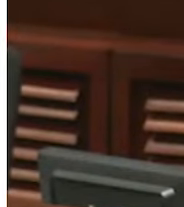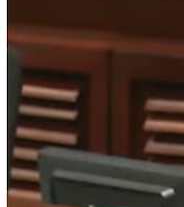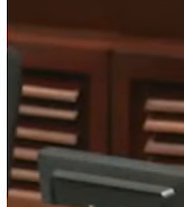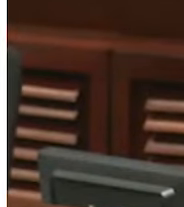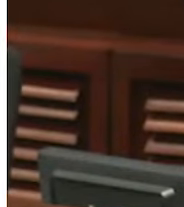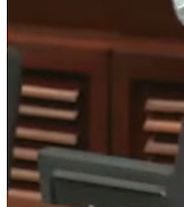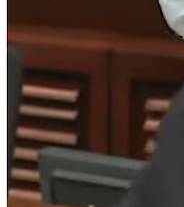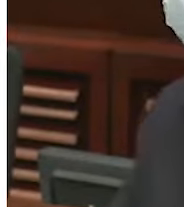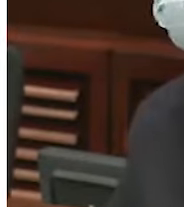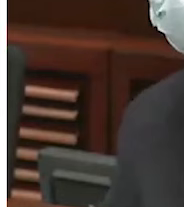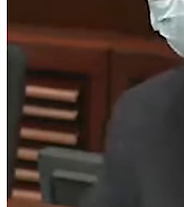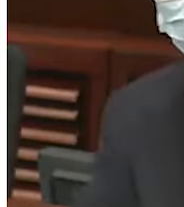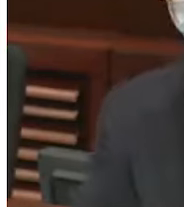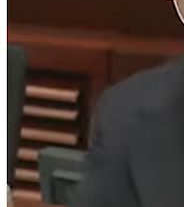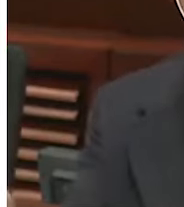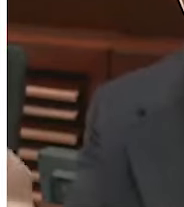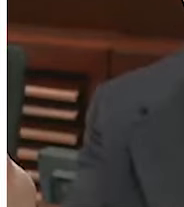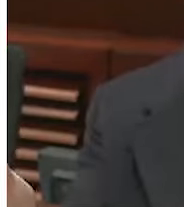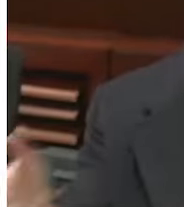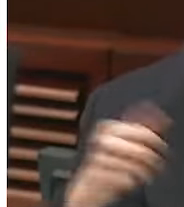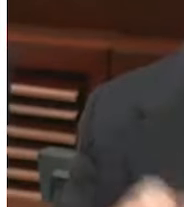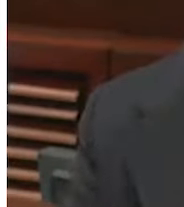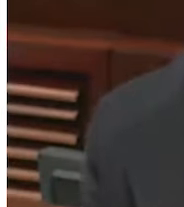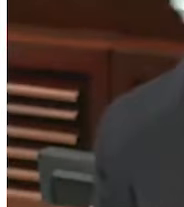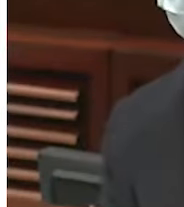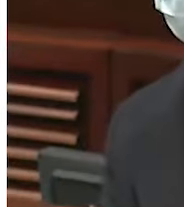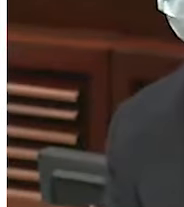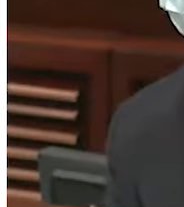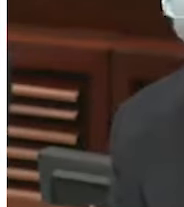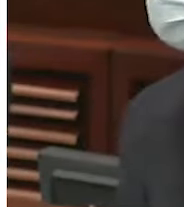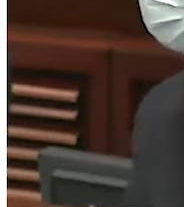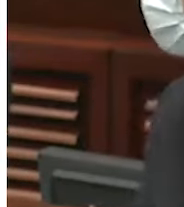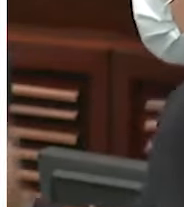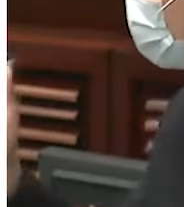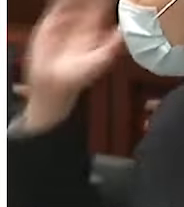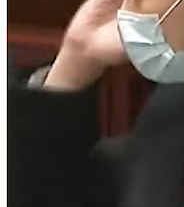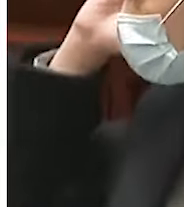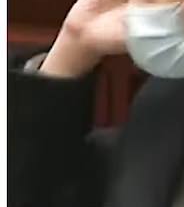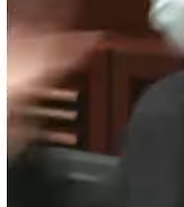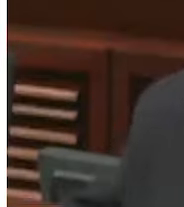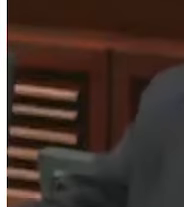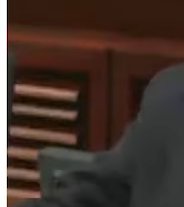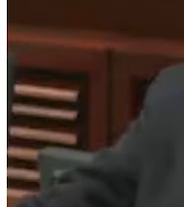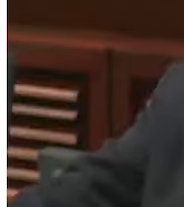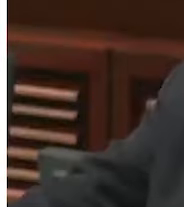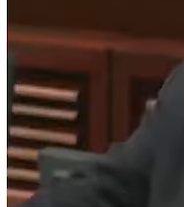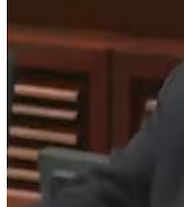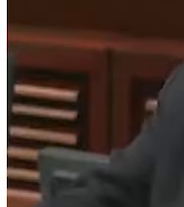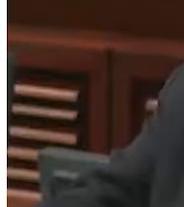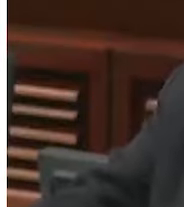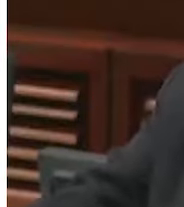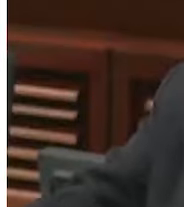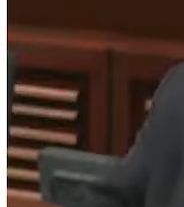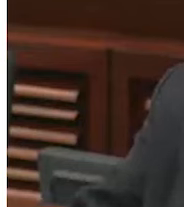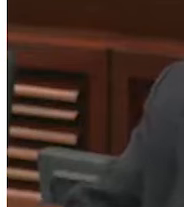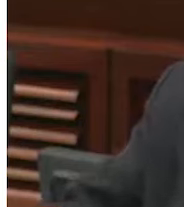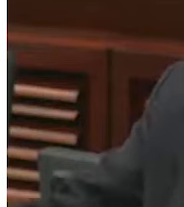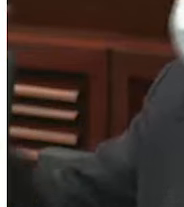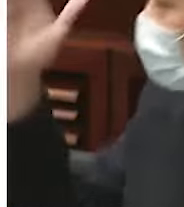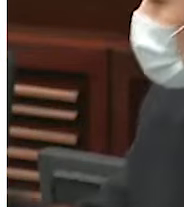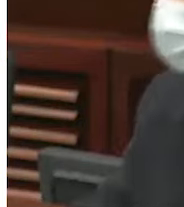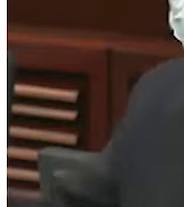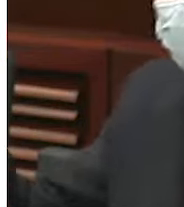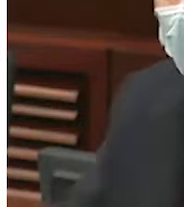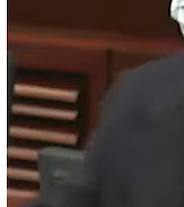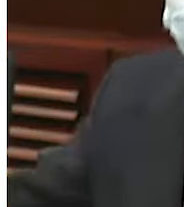3-5-7年嘅話，特區政府喺呢個咁抗疫艱難嘅時機，你仲要俾香港電台扇多幾多次？先至